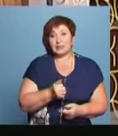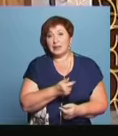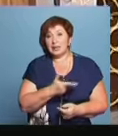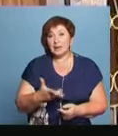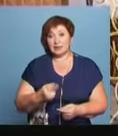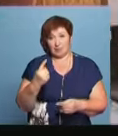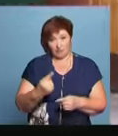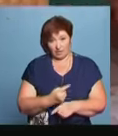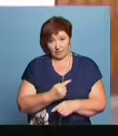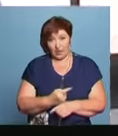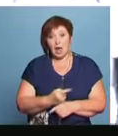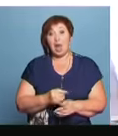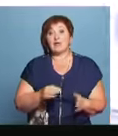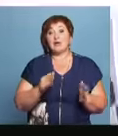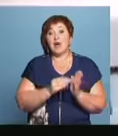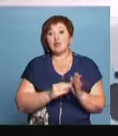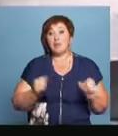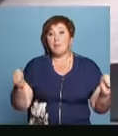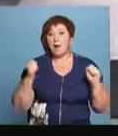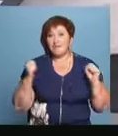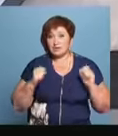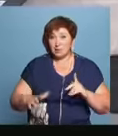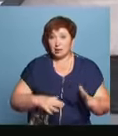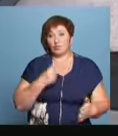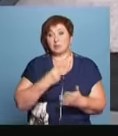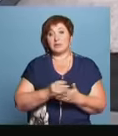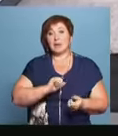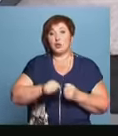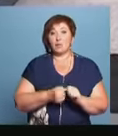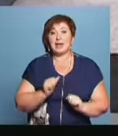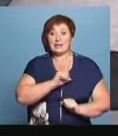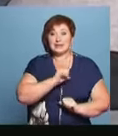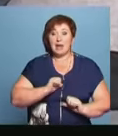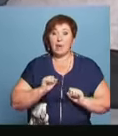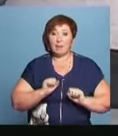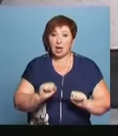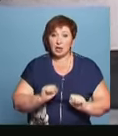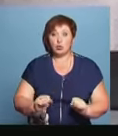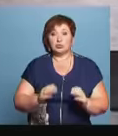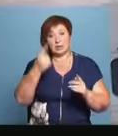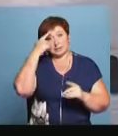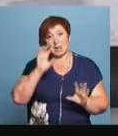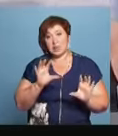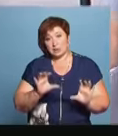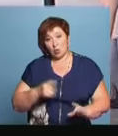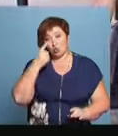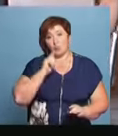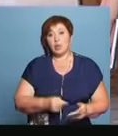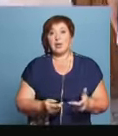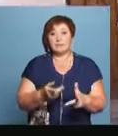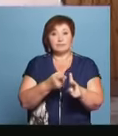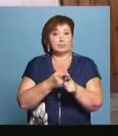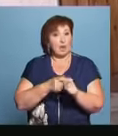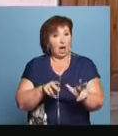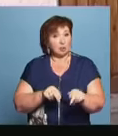раз. Сдавали зачеты по физподготовке, демонстрировали приемы самообороны, знания законов, умение владеть оружием.